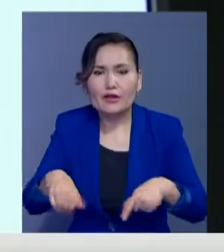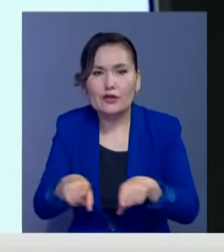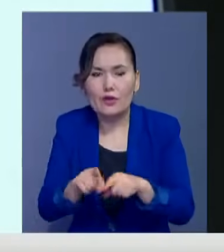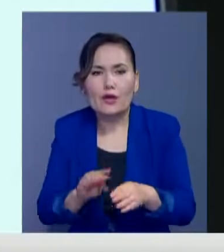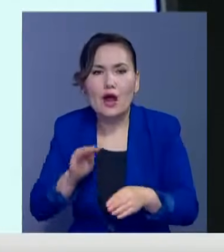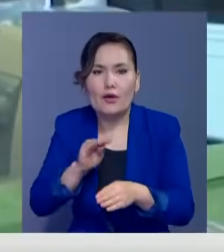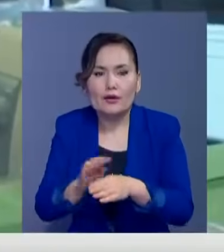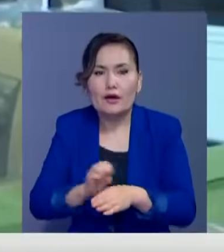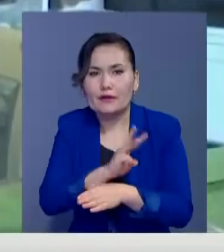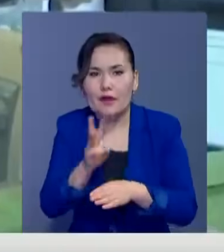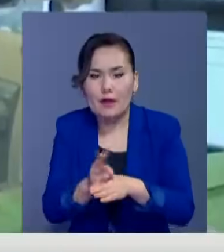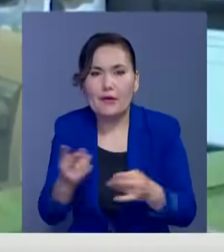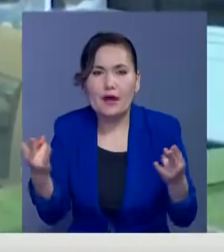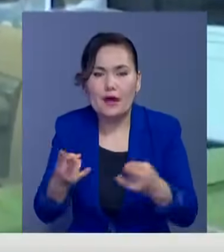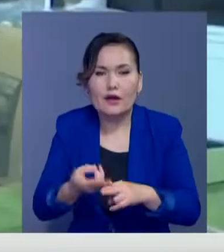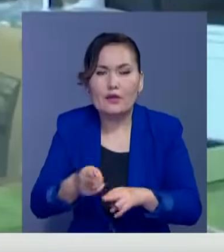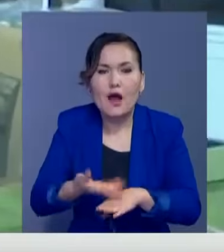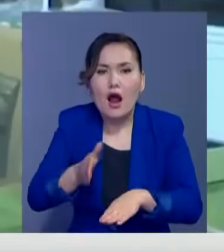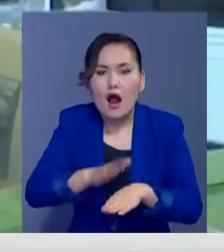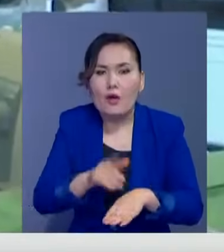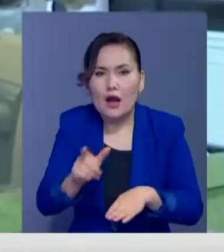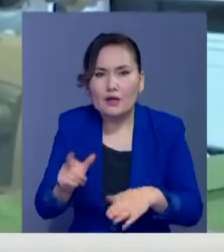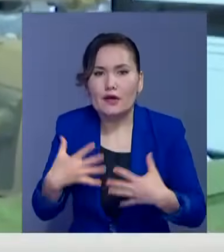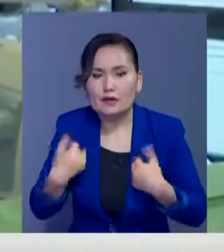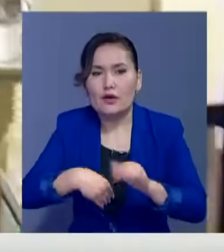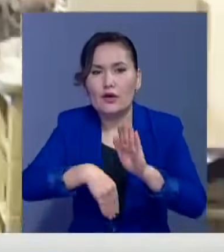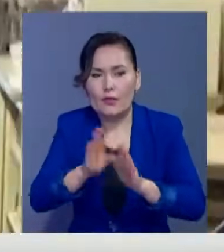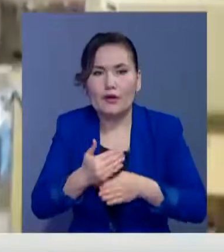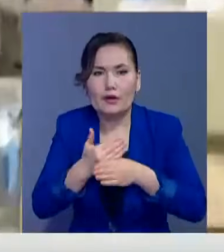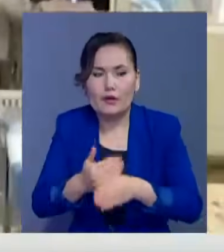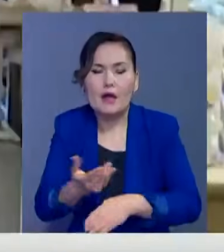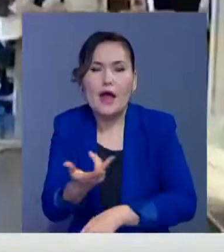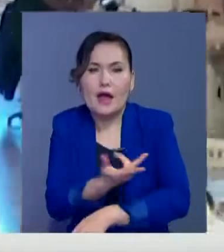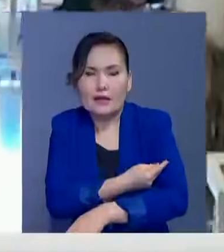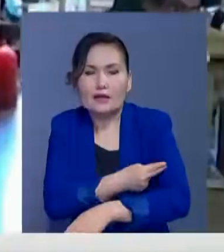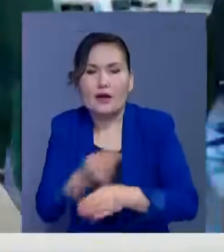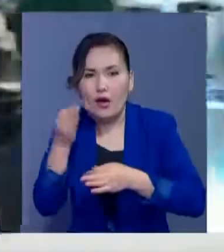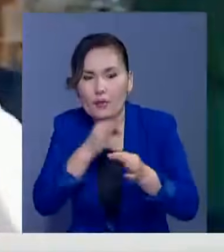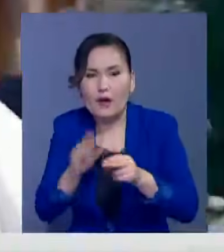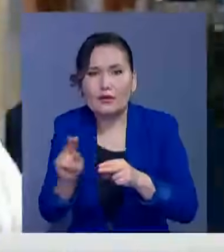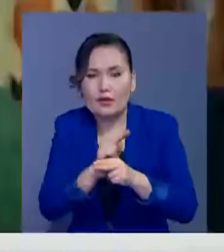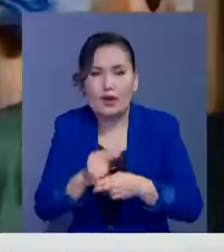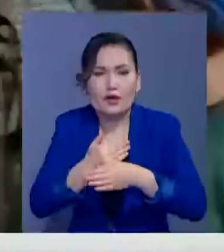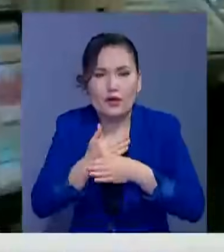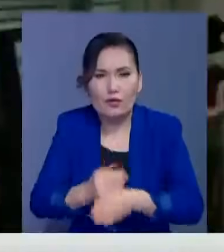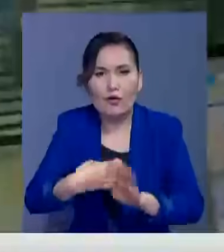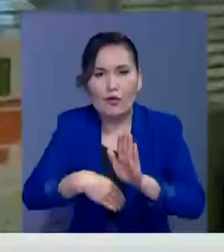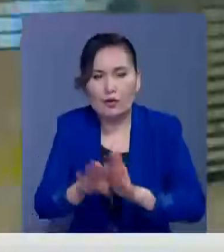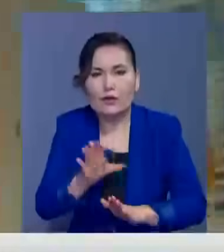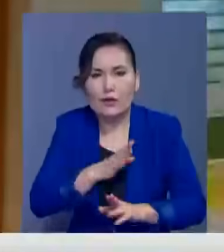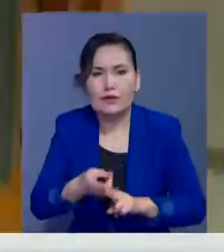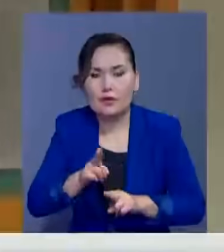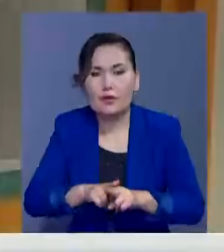қосымша тыныс алуды қажет ететін ауыр науқастардың жағдайын жақсартқан. Жақын арада зерттеу қорытындысы ғылыми журналдарда